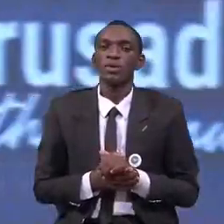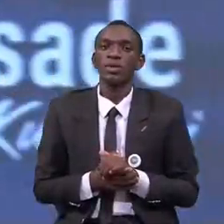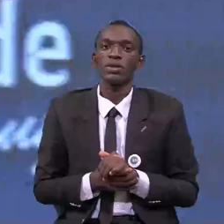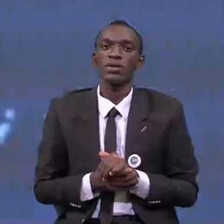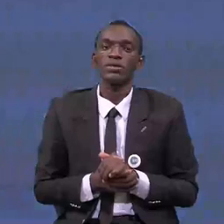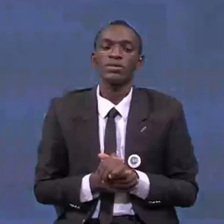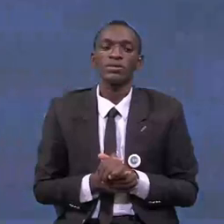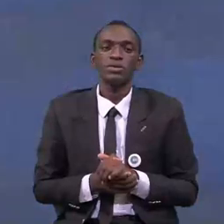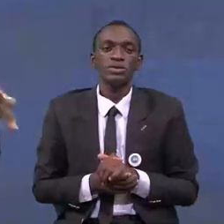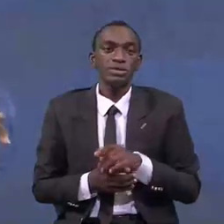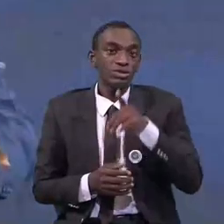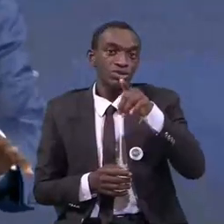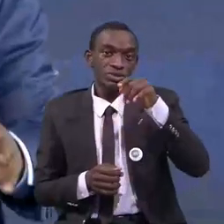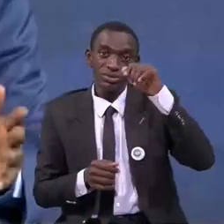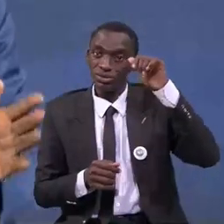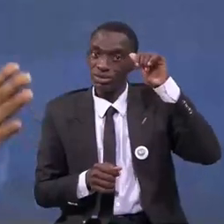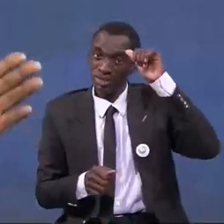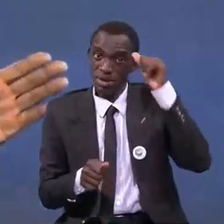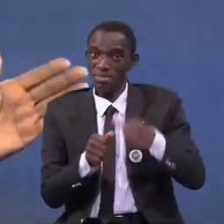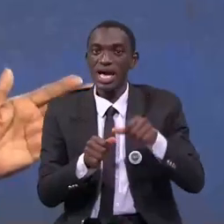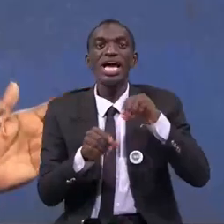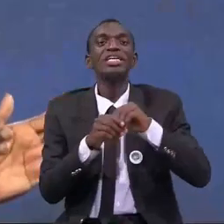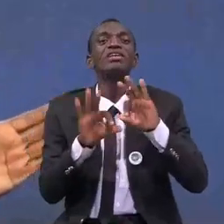soir vous rappelez